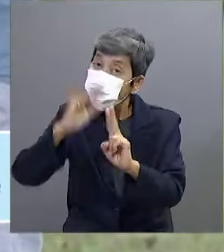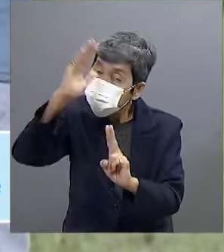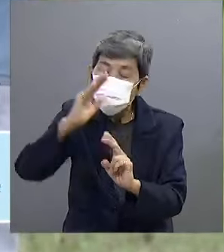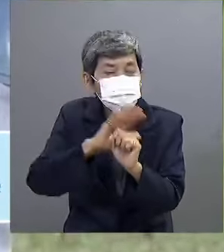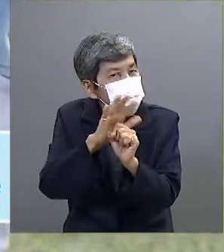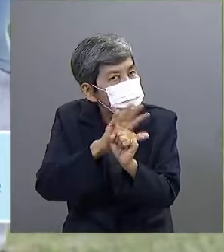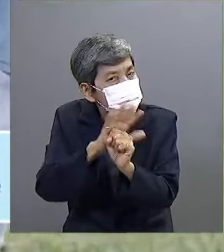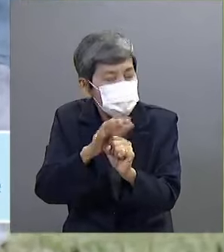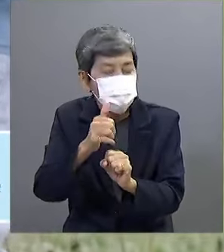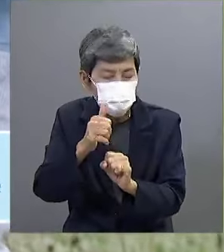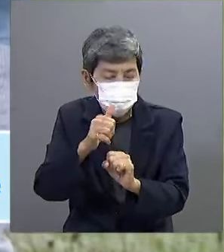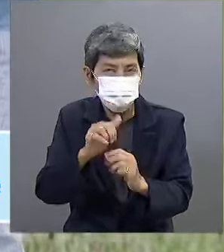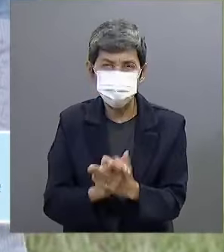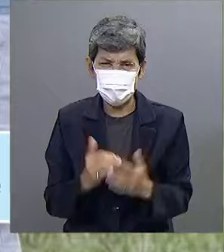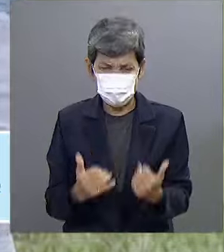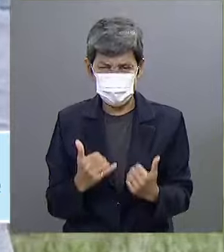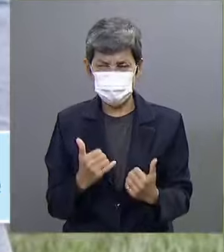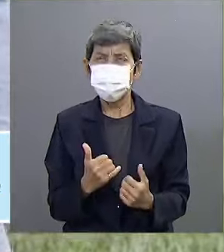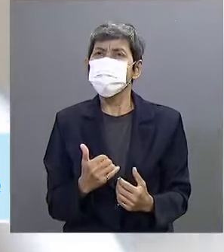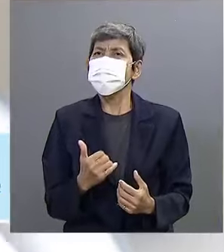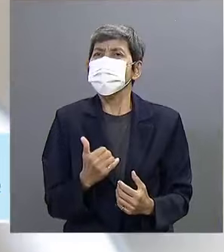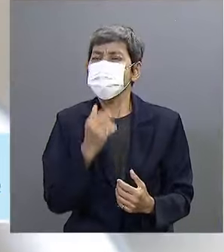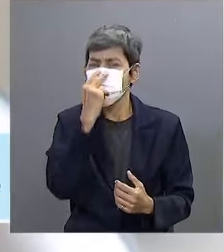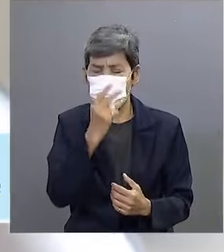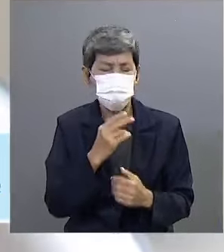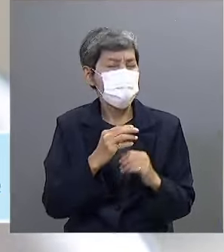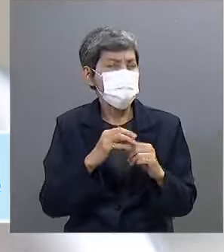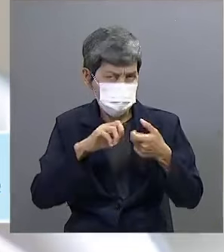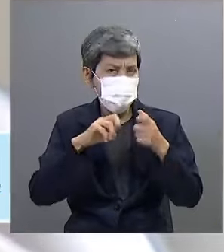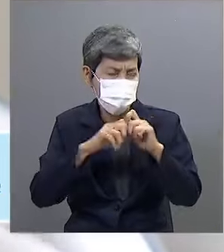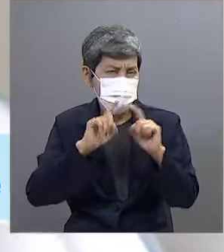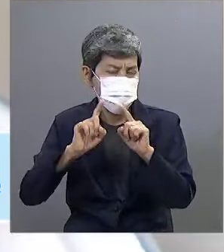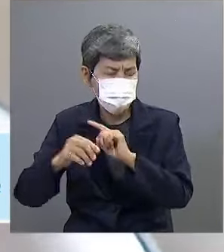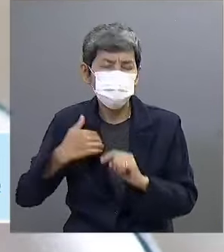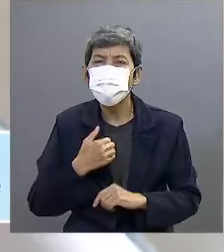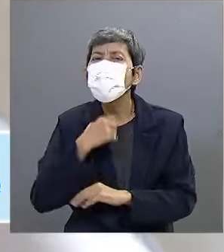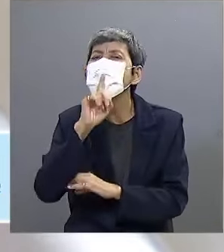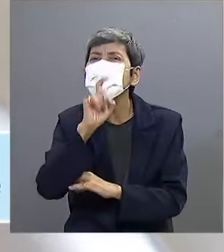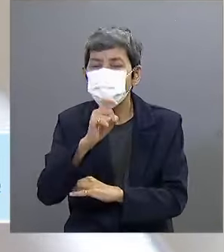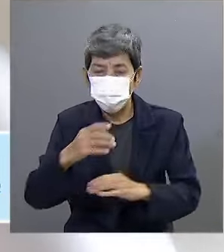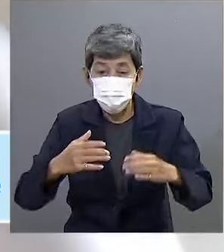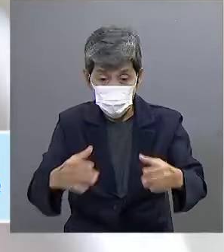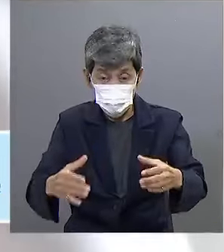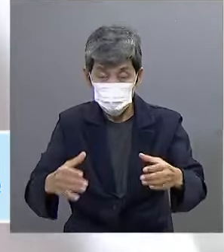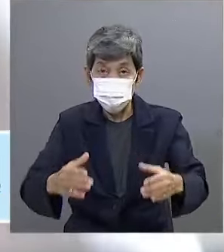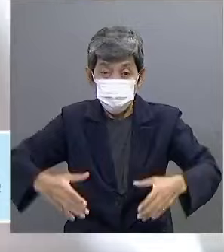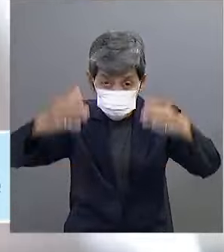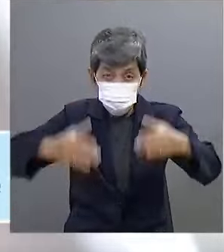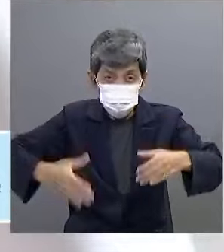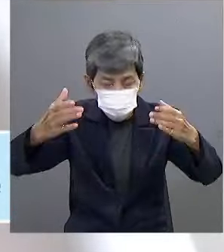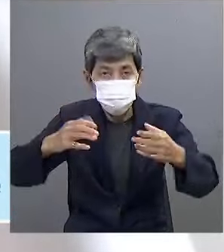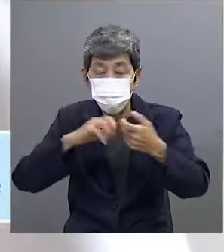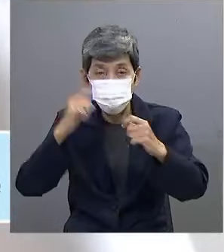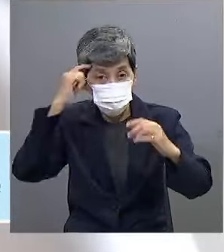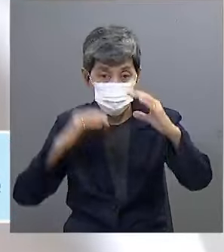ใช่ นะคะเพราะฉะนั้นนี่คือส่งผลได้หลายอย่างเลยทีนี้อย่างเขย่าอย่างไรเราถึงจะเกิดภาวะที่รู้สึกว่าเอ้ย